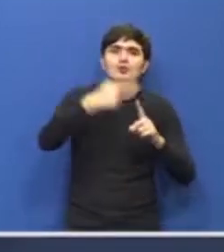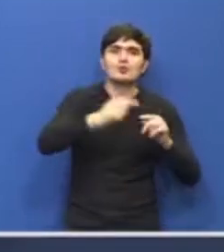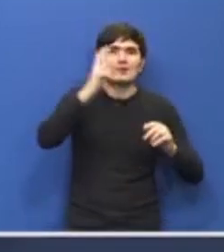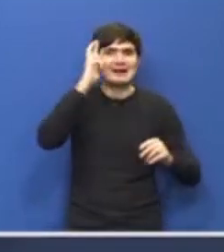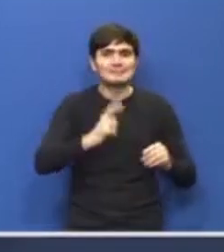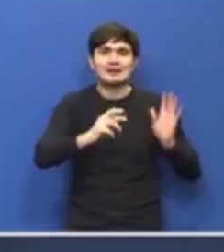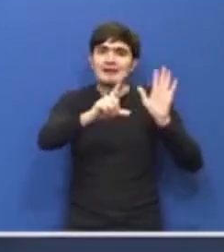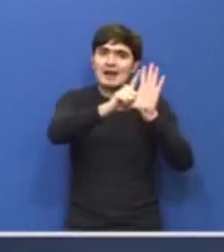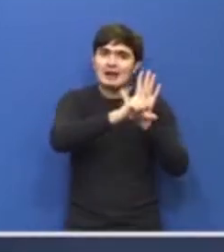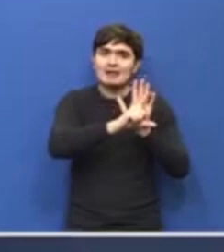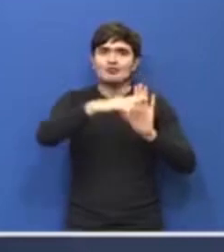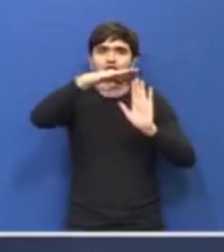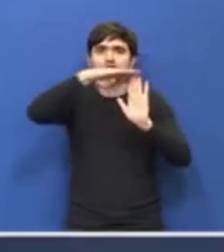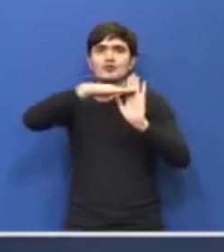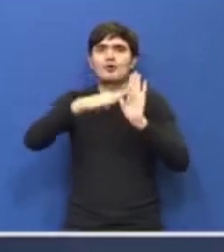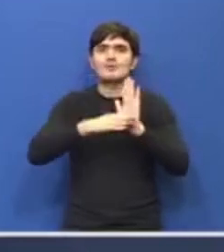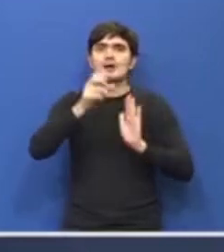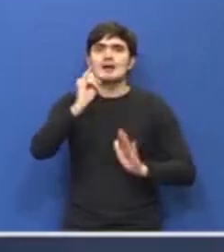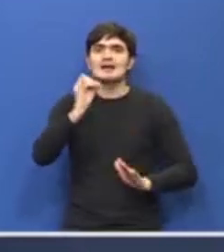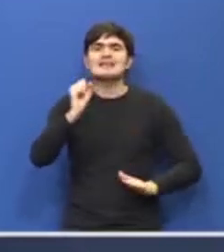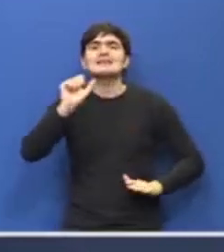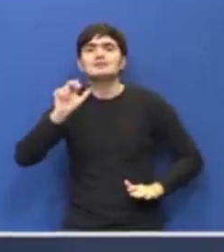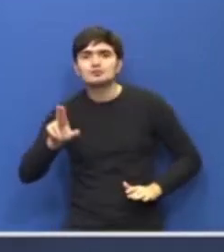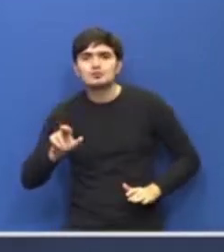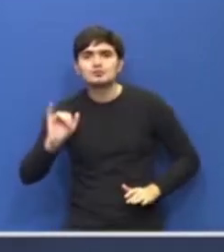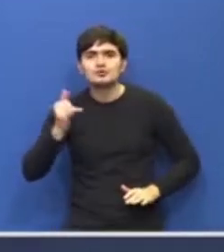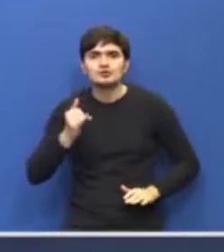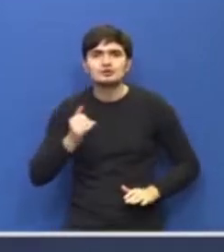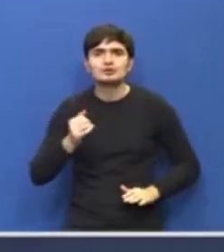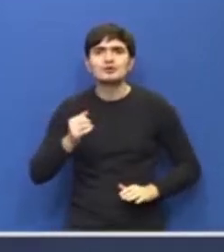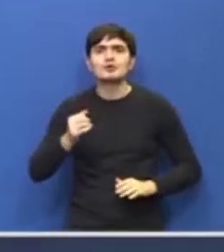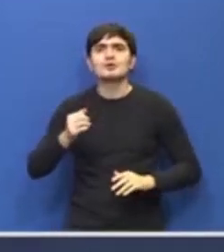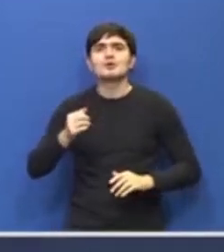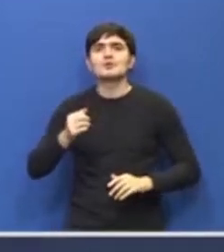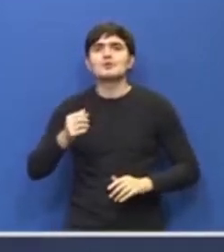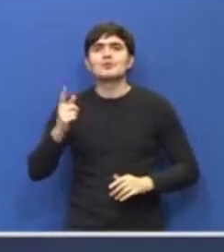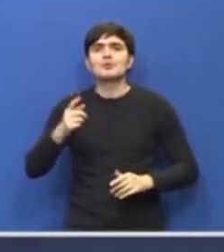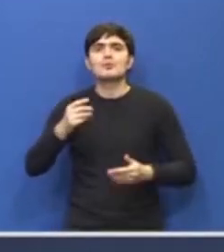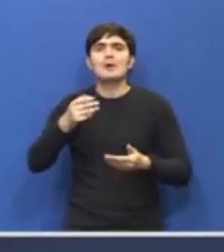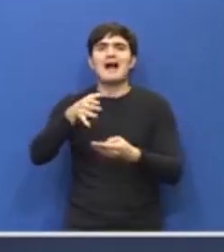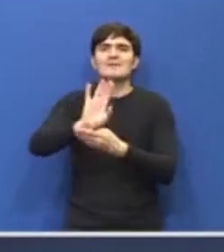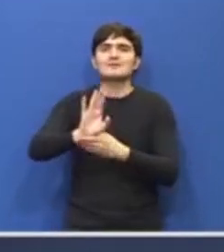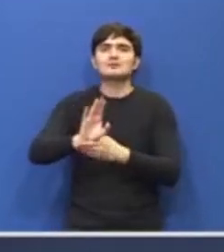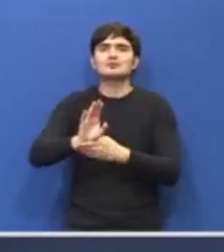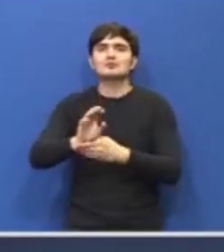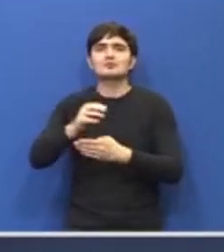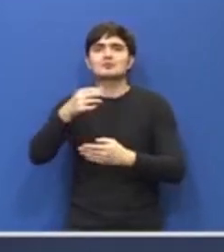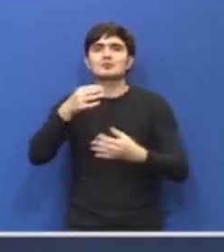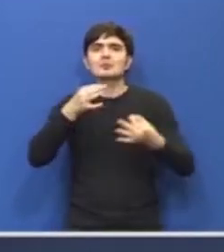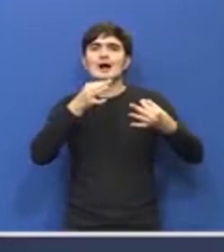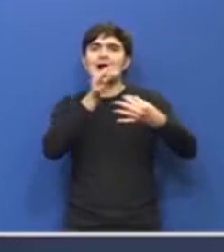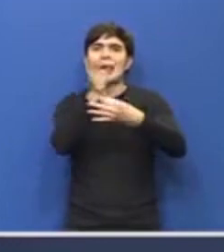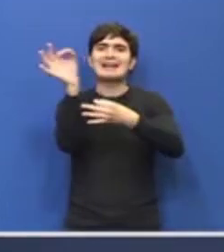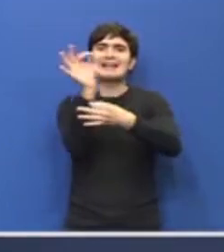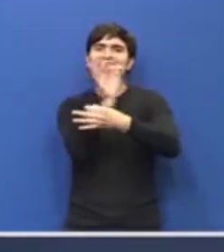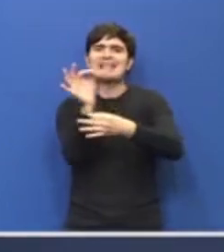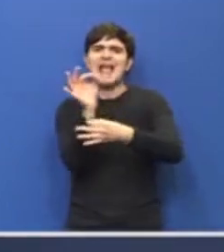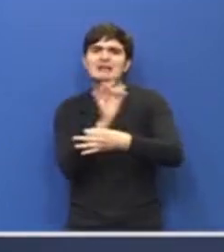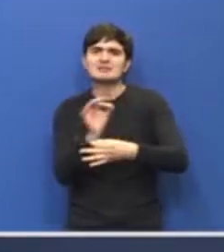normelor ISU, cu opinia unor arhitecți, cu